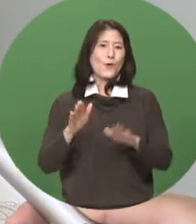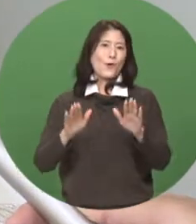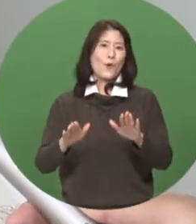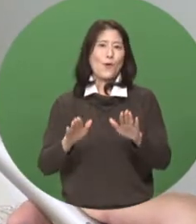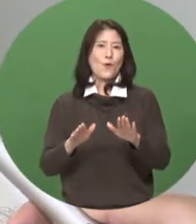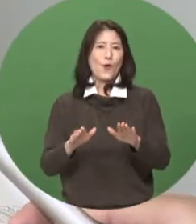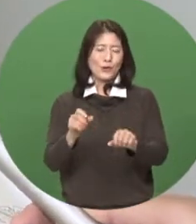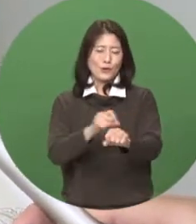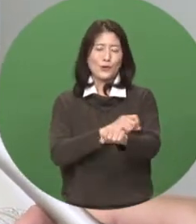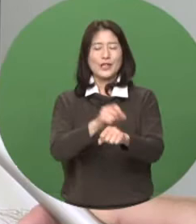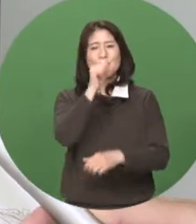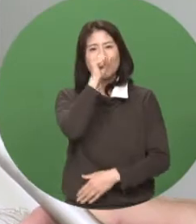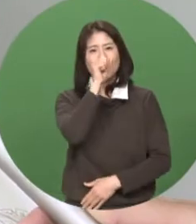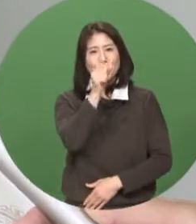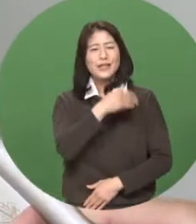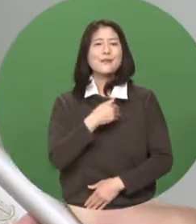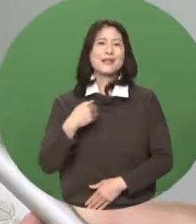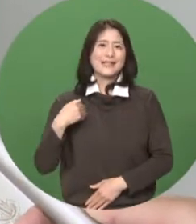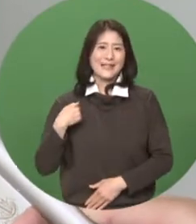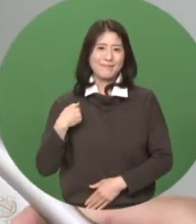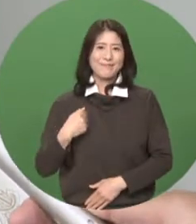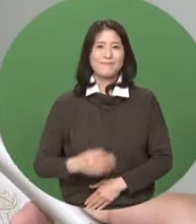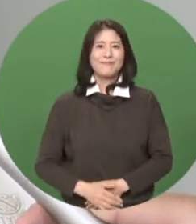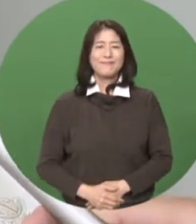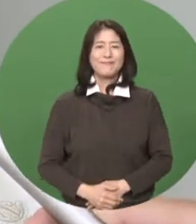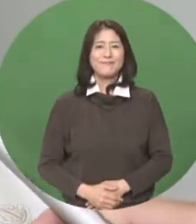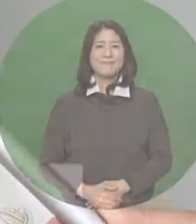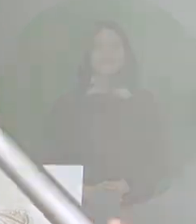特に良かったです。一番。